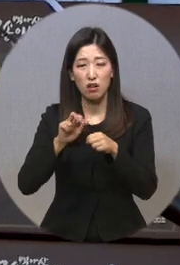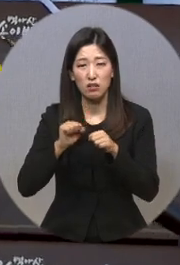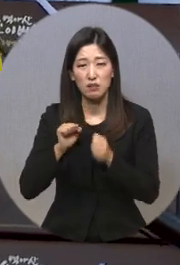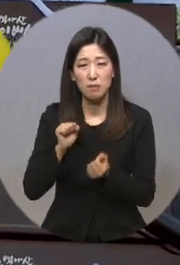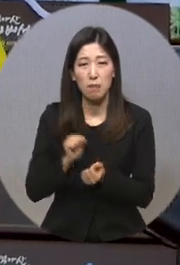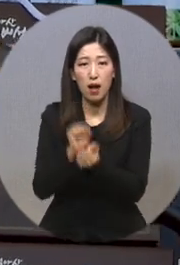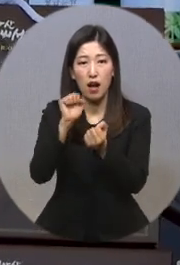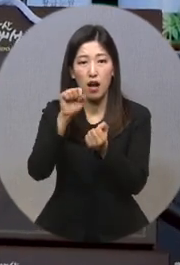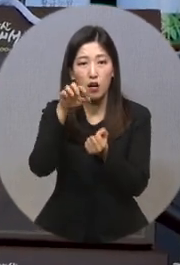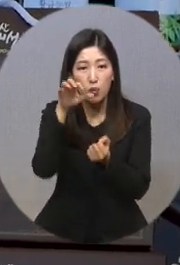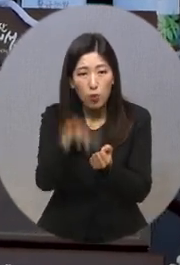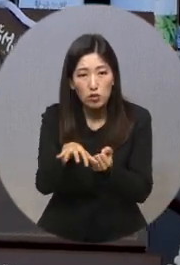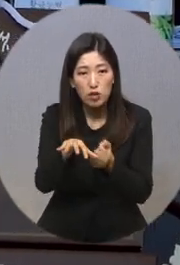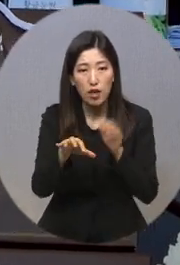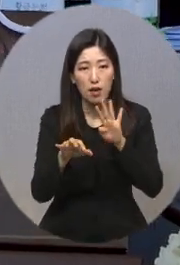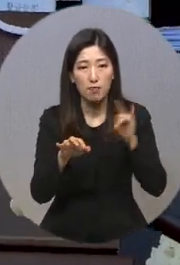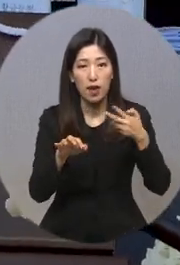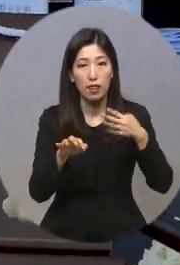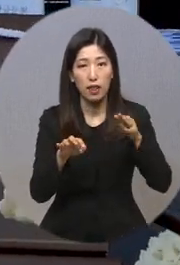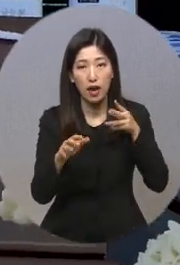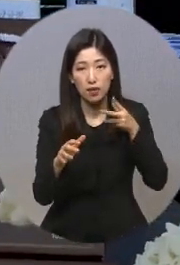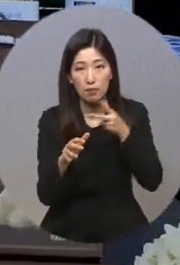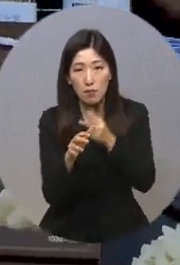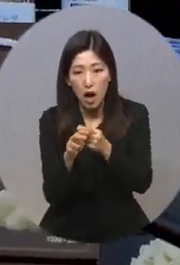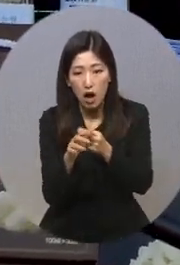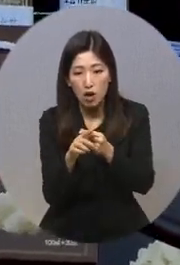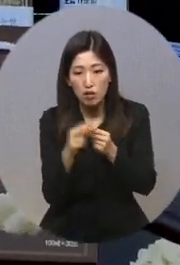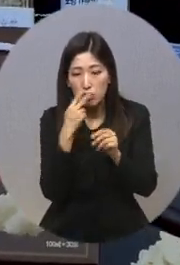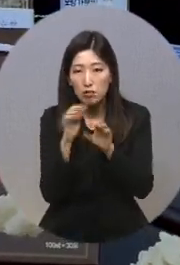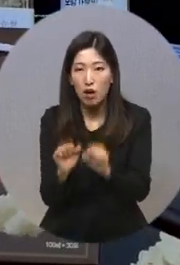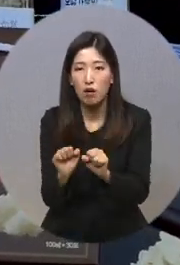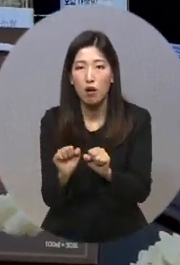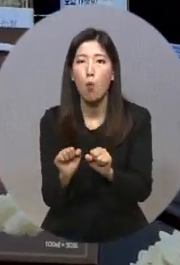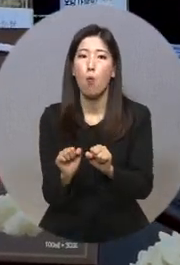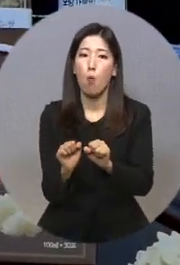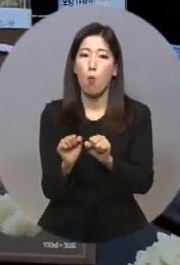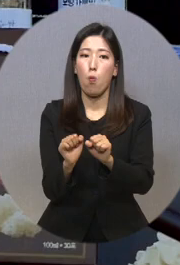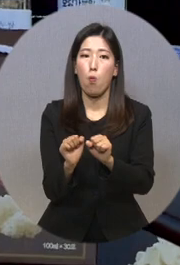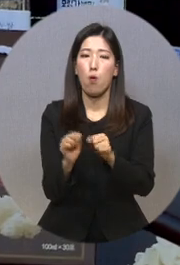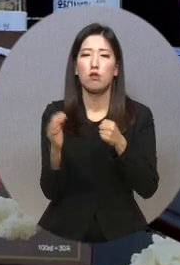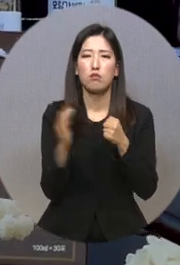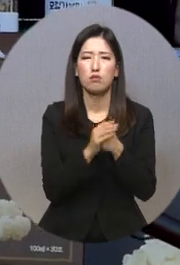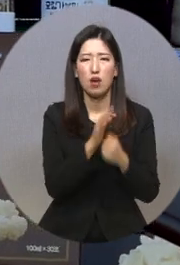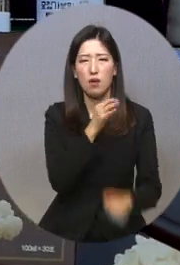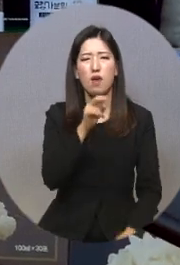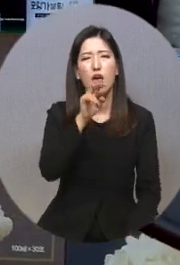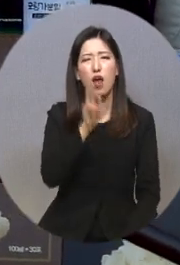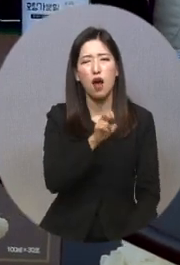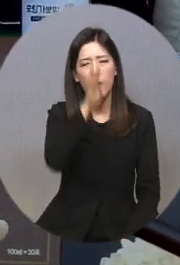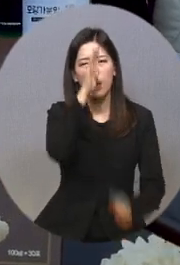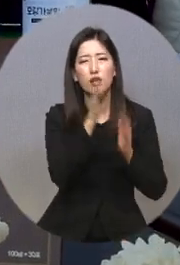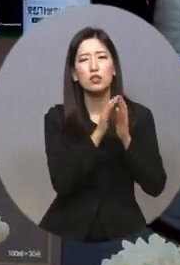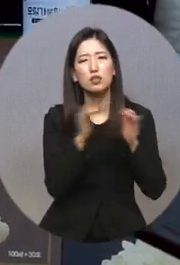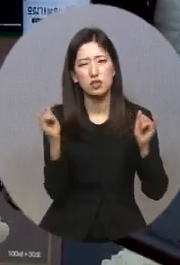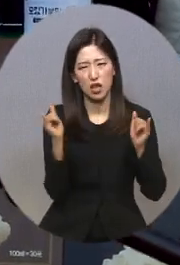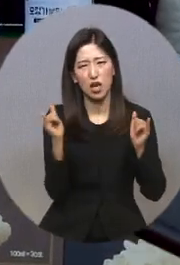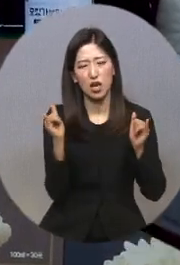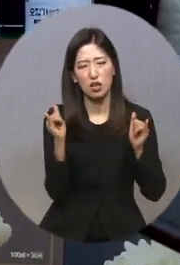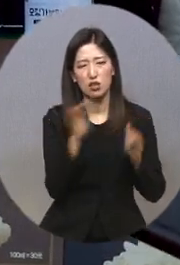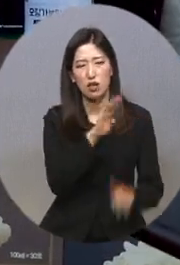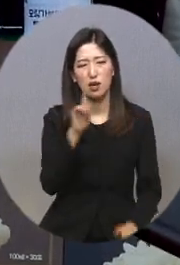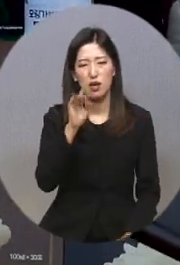베타글루칸 성분을 주입을 시키니까 안 죽어버렸어요. 와. 암 환자분들은 방사선 치료를 받기 때문에